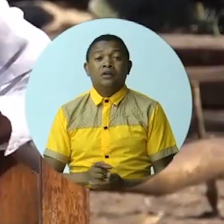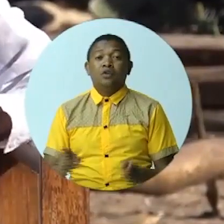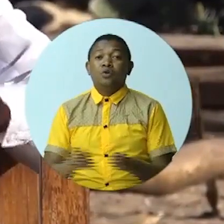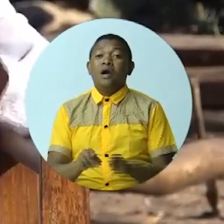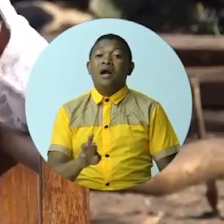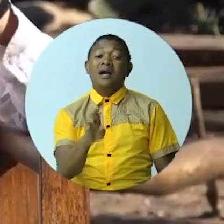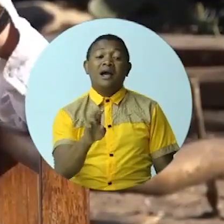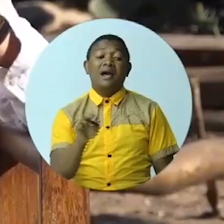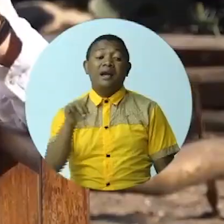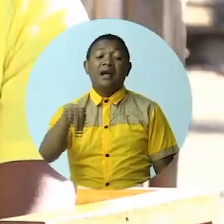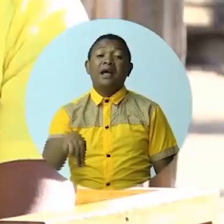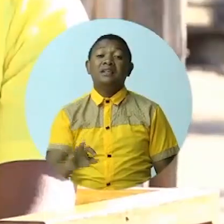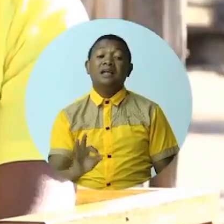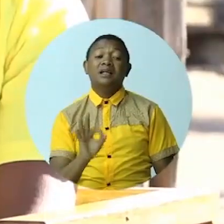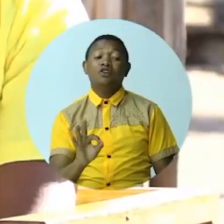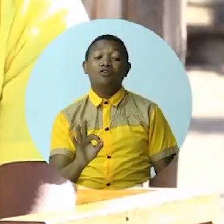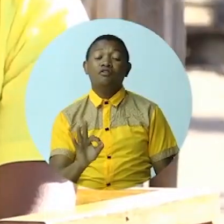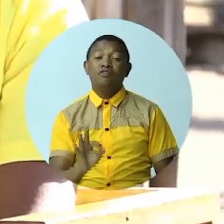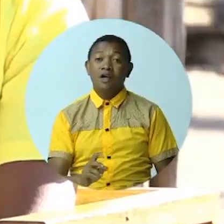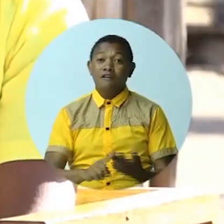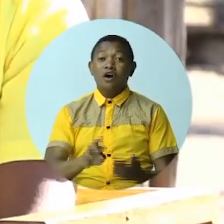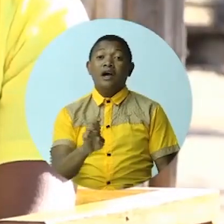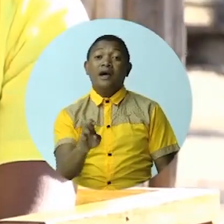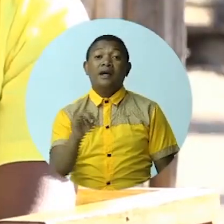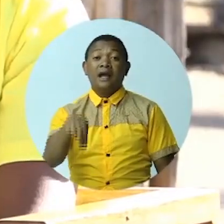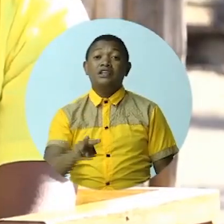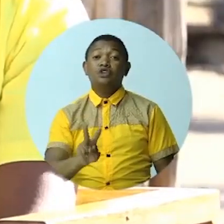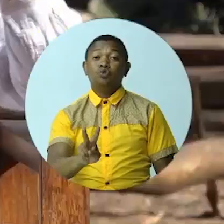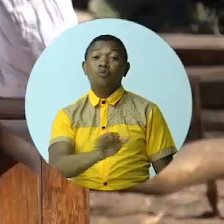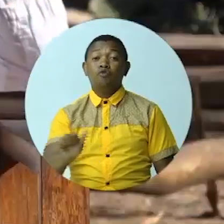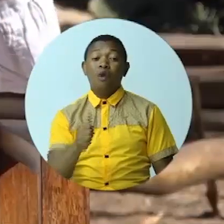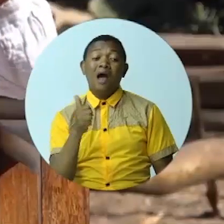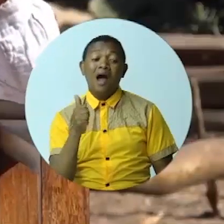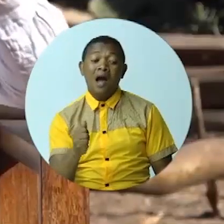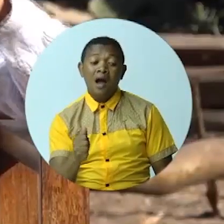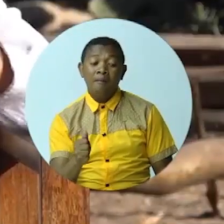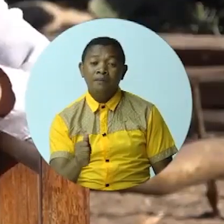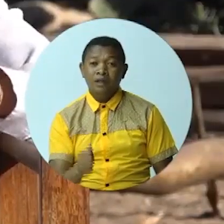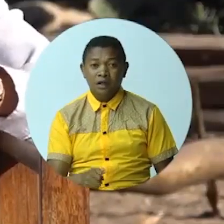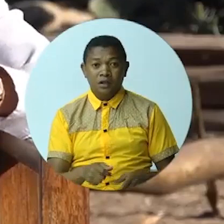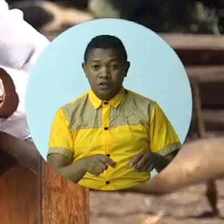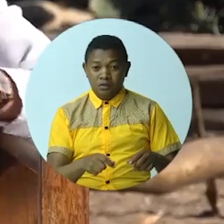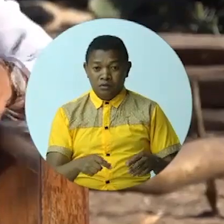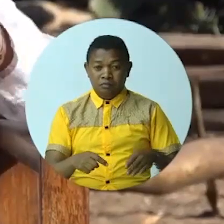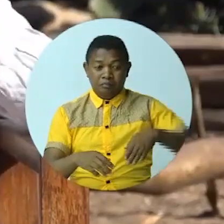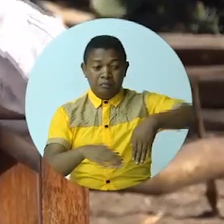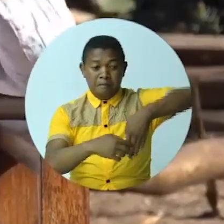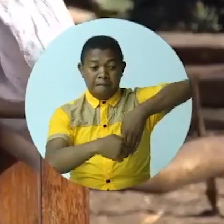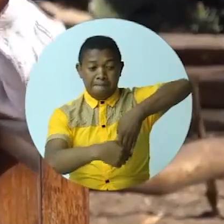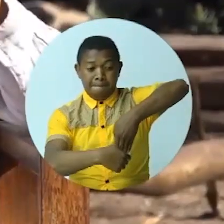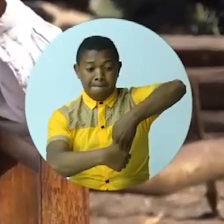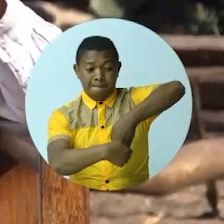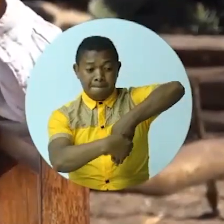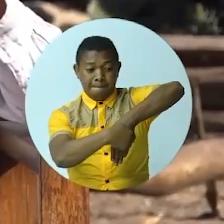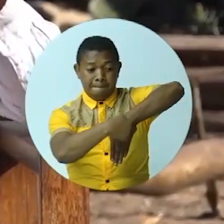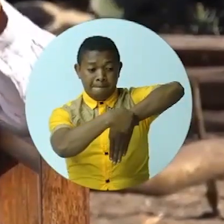rn9 ny rn12a izay mampitoy any vangaindranso taolany aro rapitso ao mbola